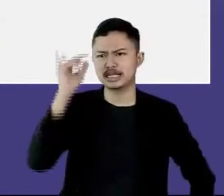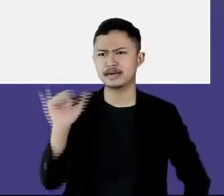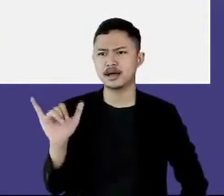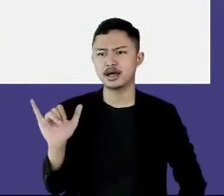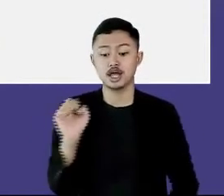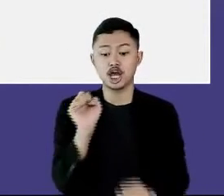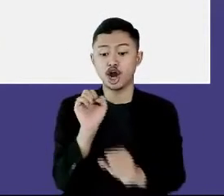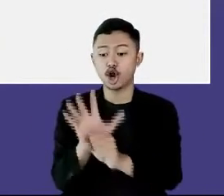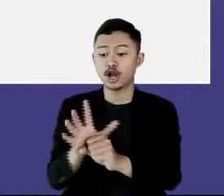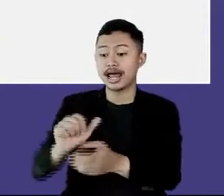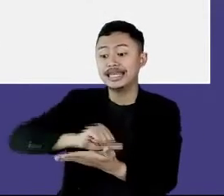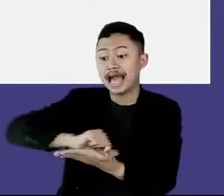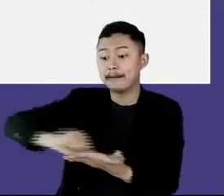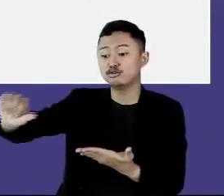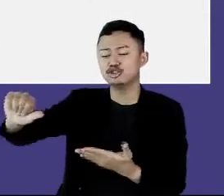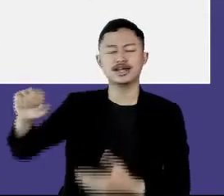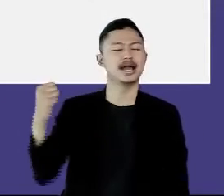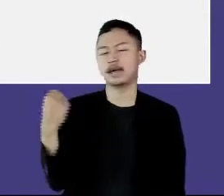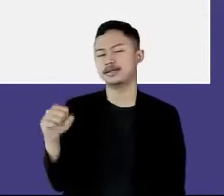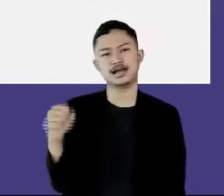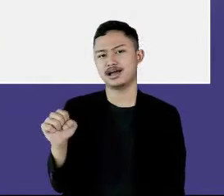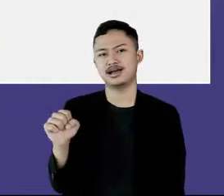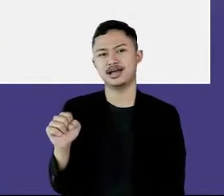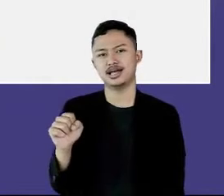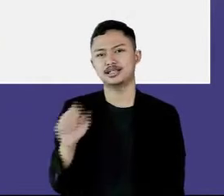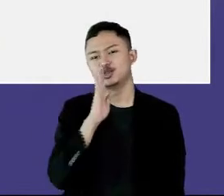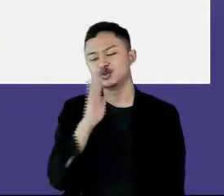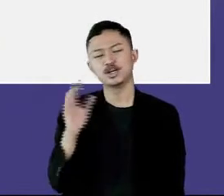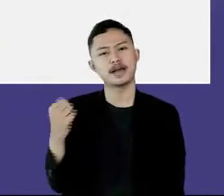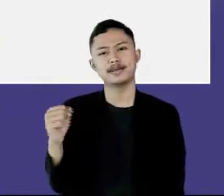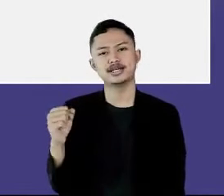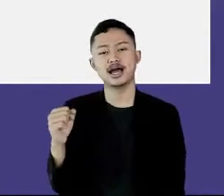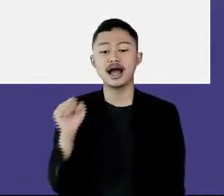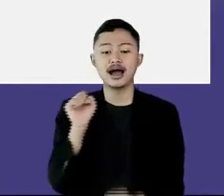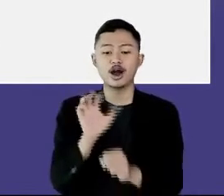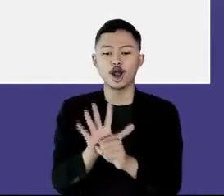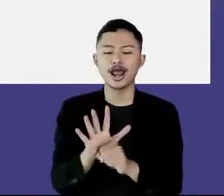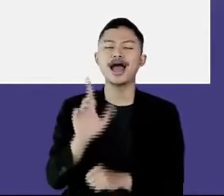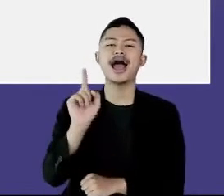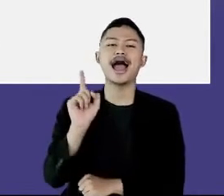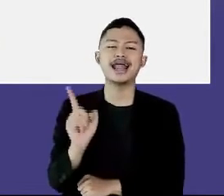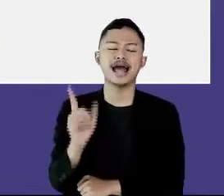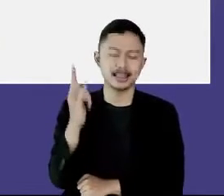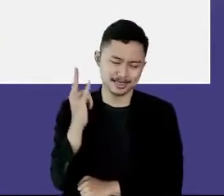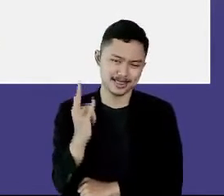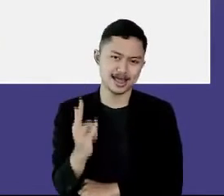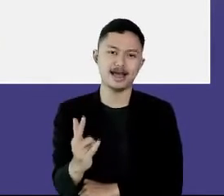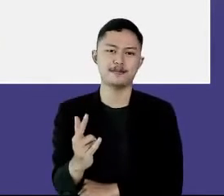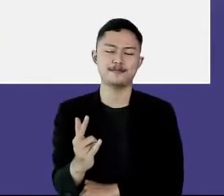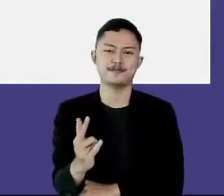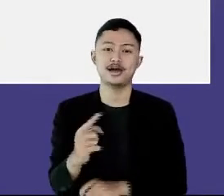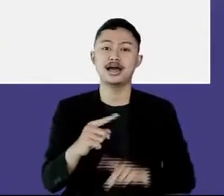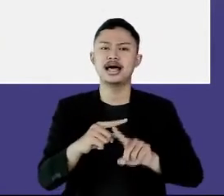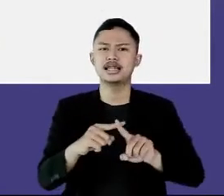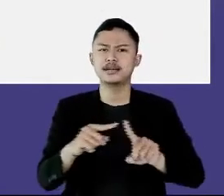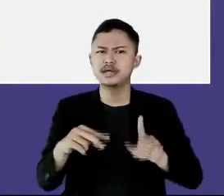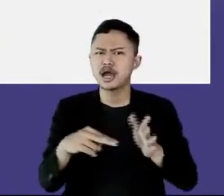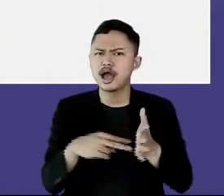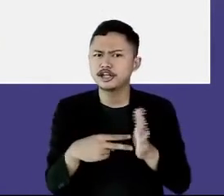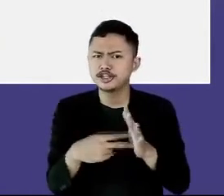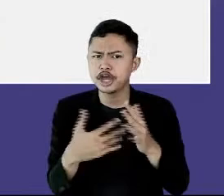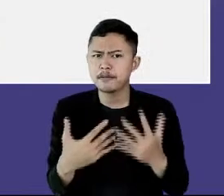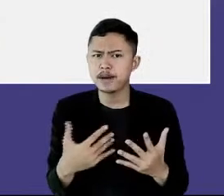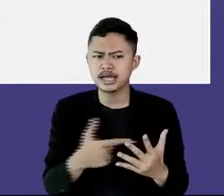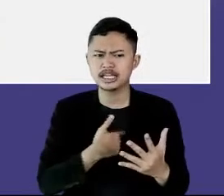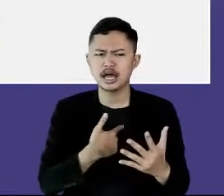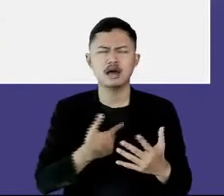nggak mungkin kita menghilangkan. Jadi virus ini akan tetap ada, tapi tetap ada itu bukan berarti